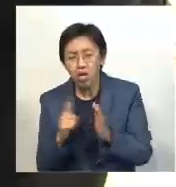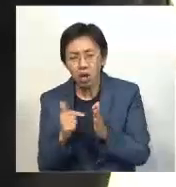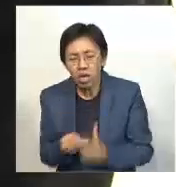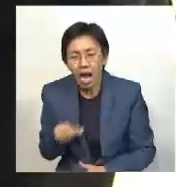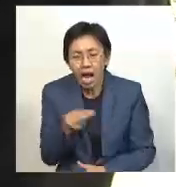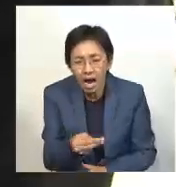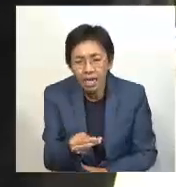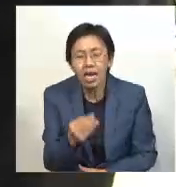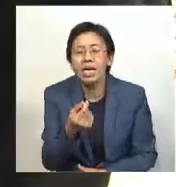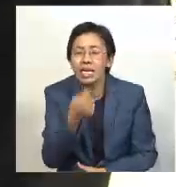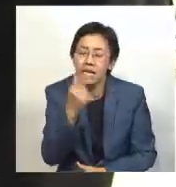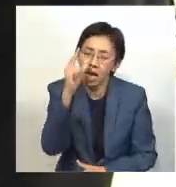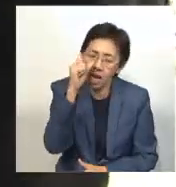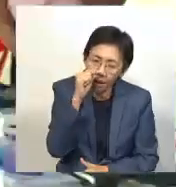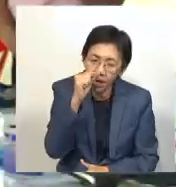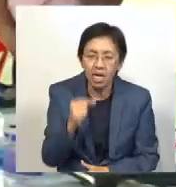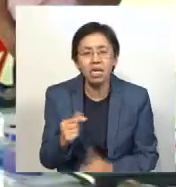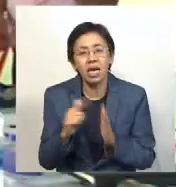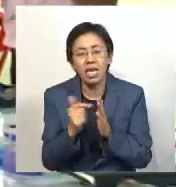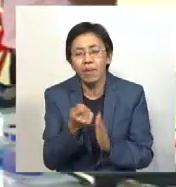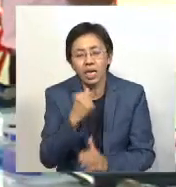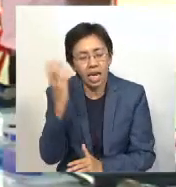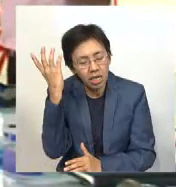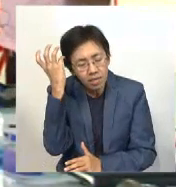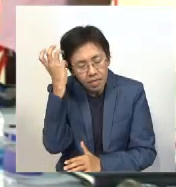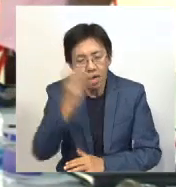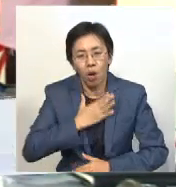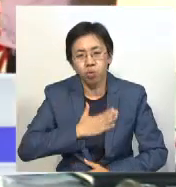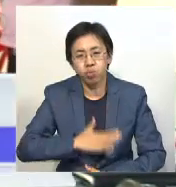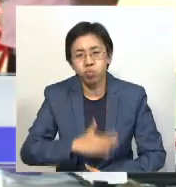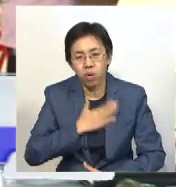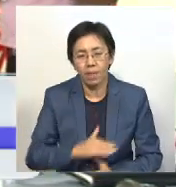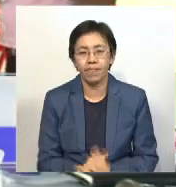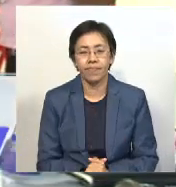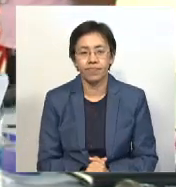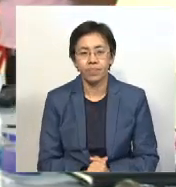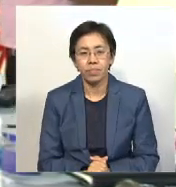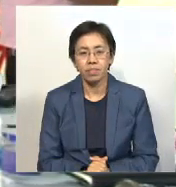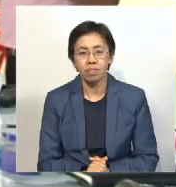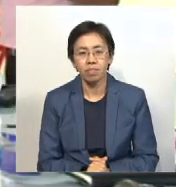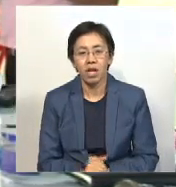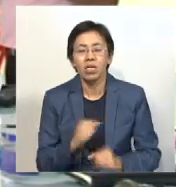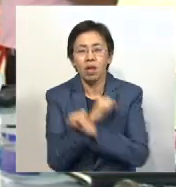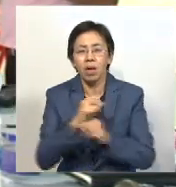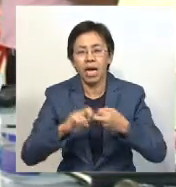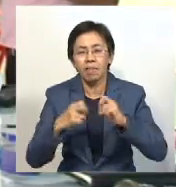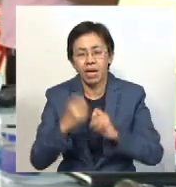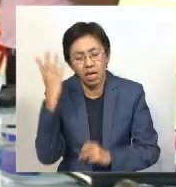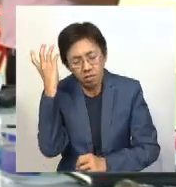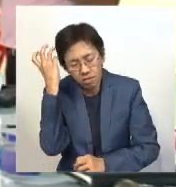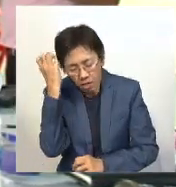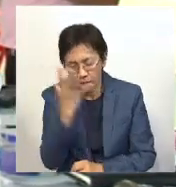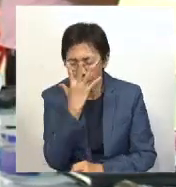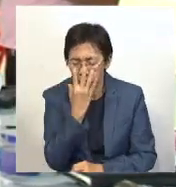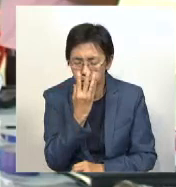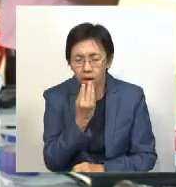ครียดยานอนหลับ ดูแลผู้ป่วยในภาวะวิกฤตฉุกเฉินครับก็คือมันจะเป็นป้องการป้องกันภาวะเครียดหรือว่าภาวะซึมเศร้าหรือว่